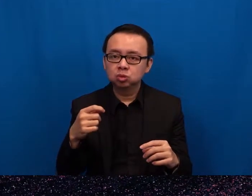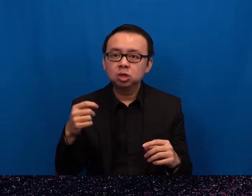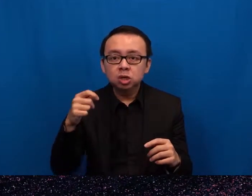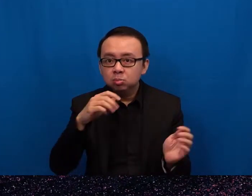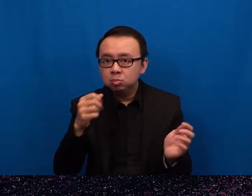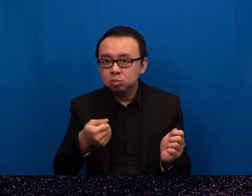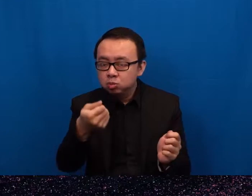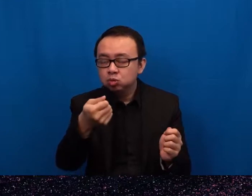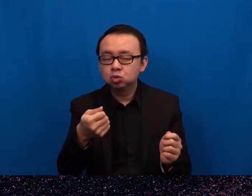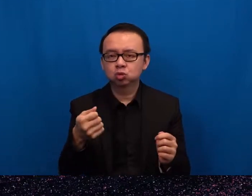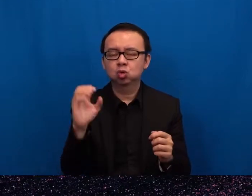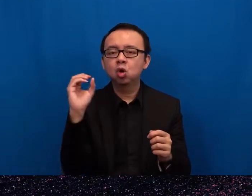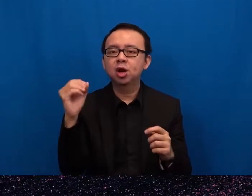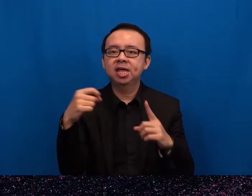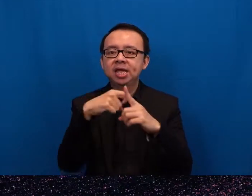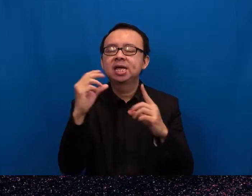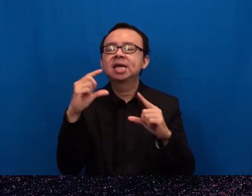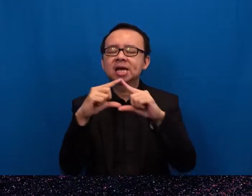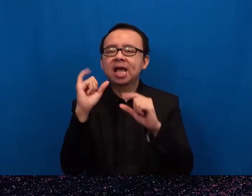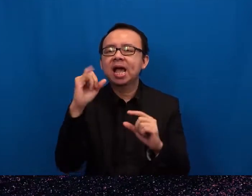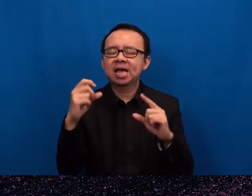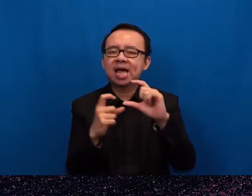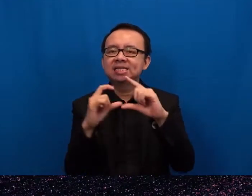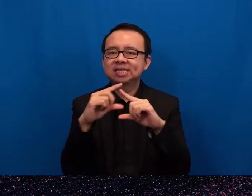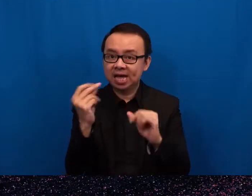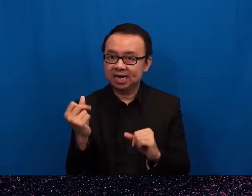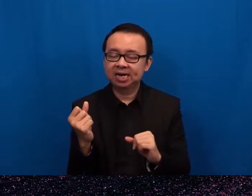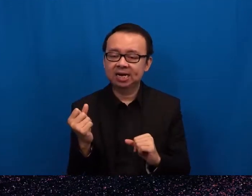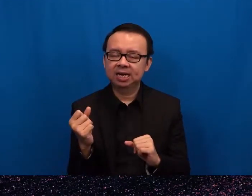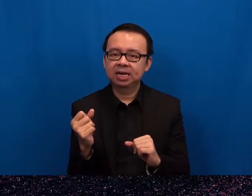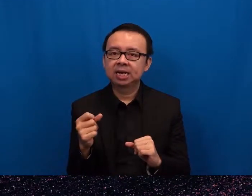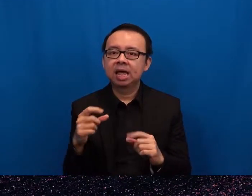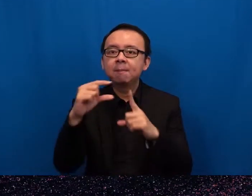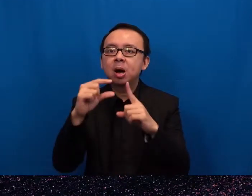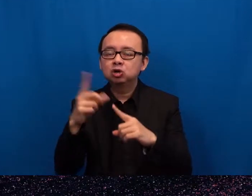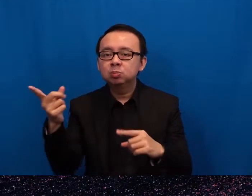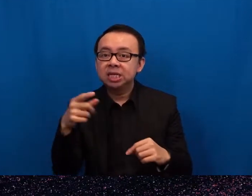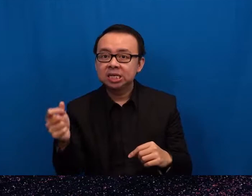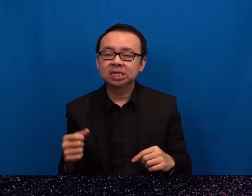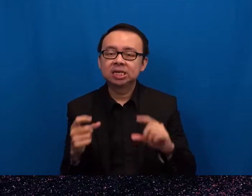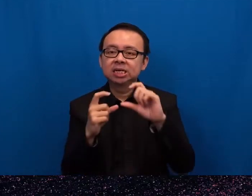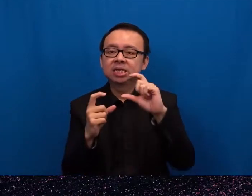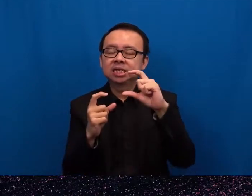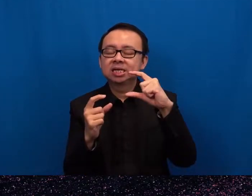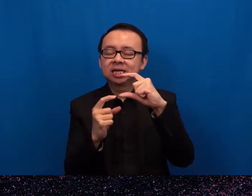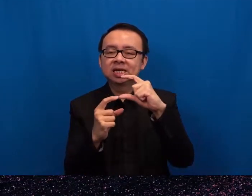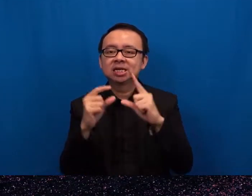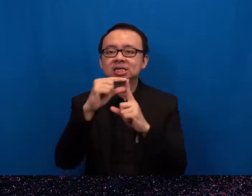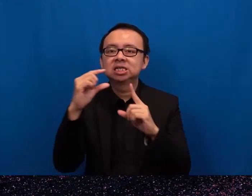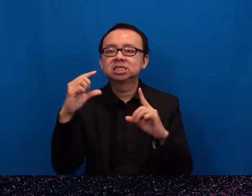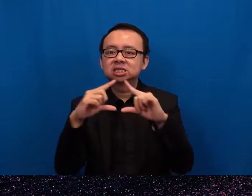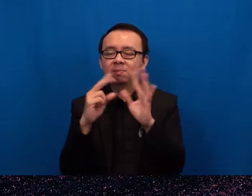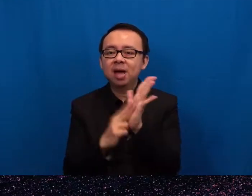Ya. Nah, Paulus sempat pergi ke Spanyol, ke Spain, makanya ada Christianity. Nah, kenapa dia